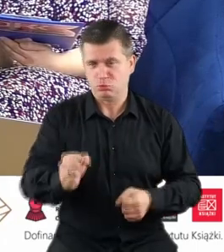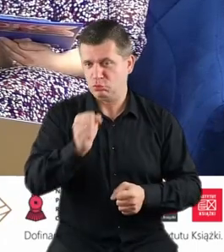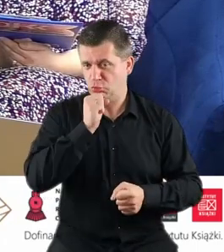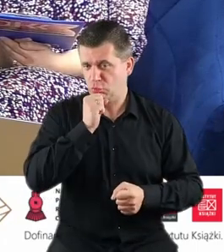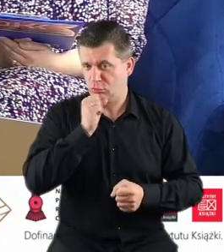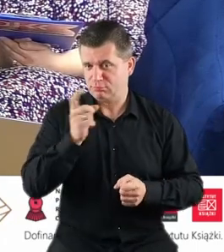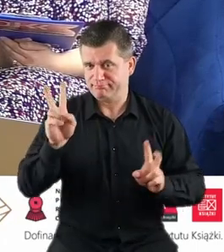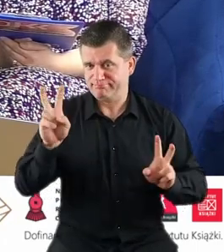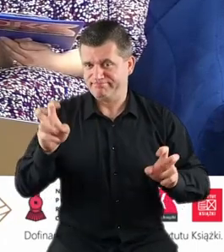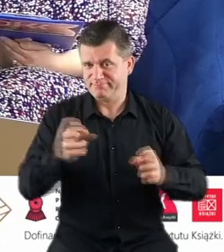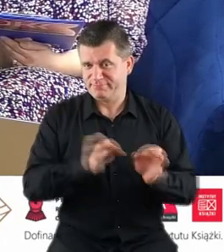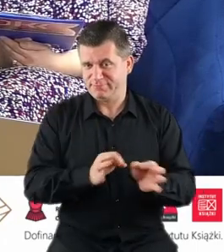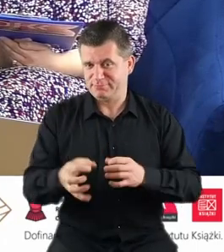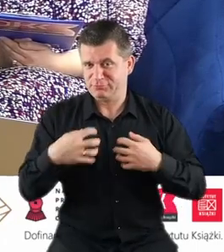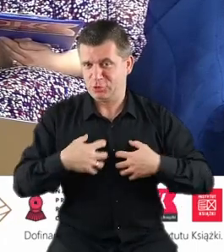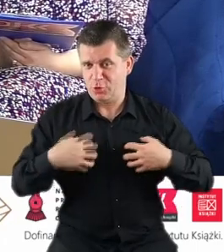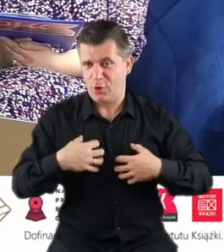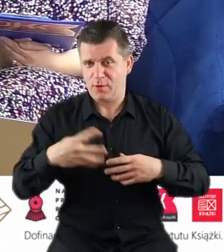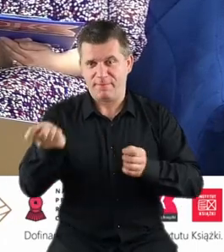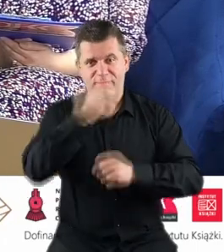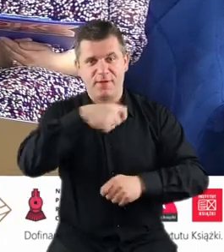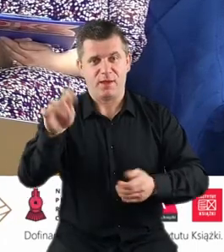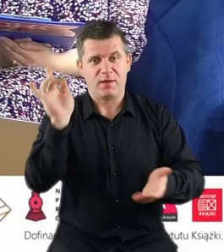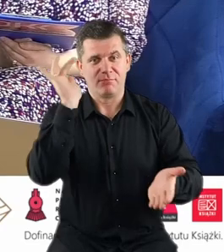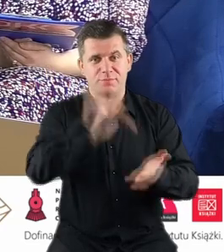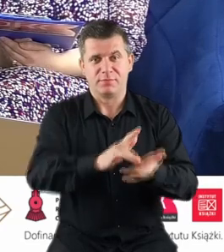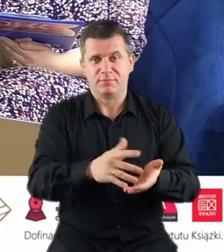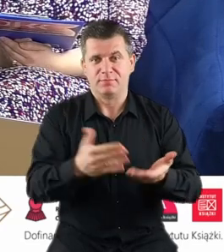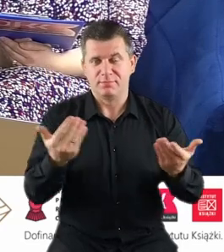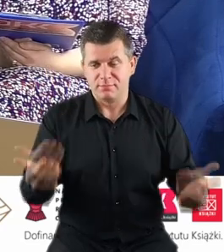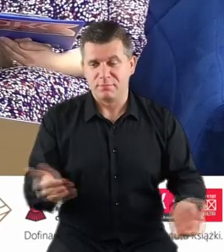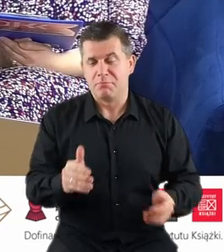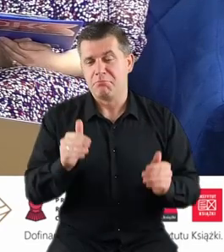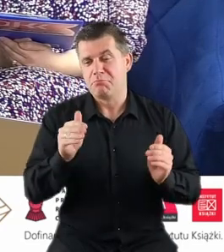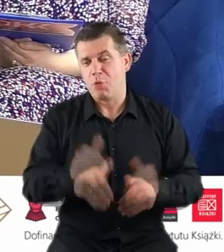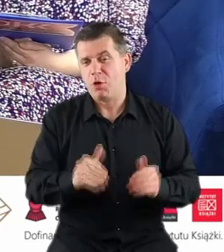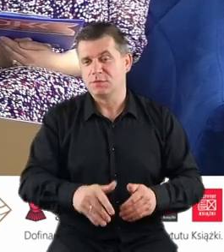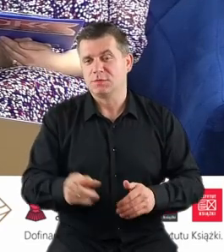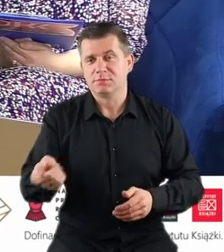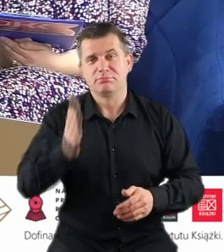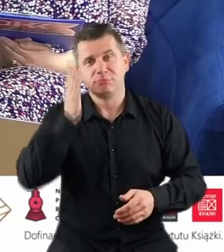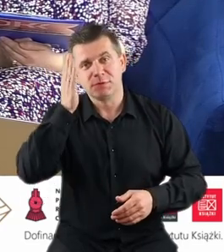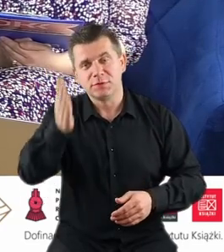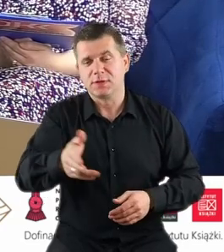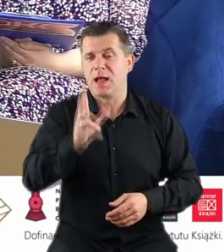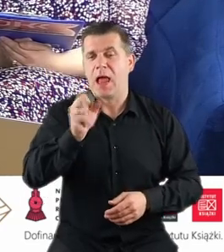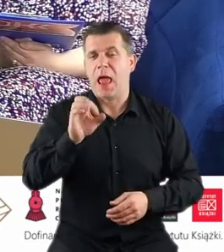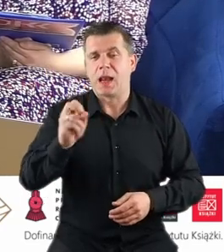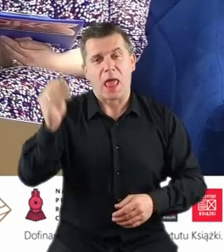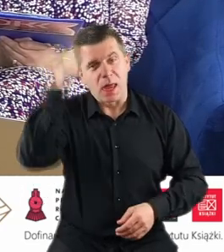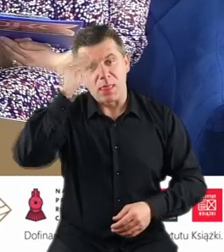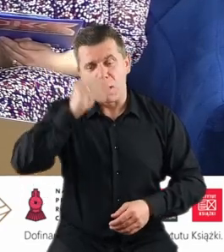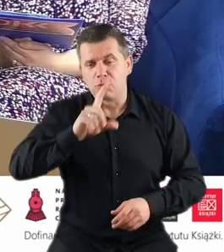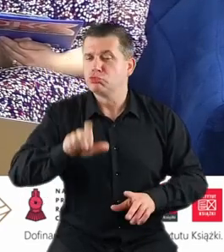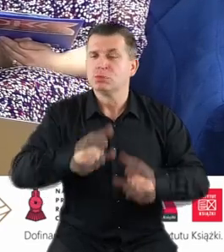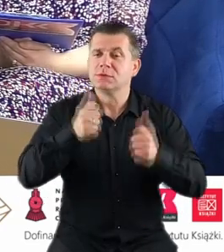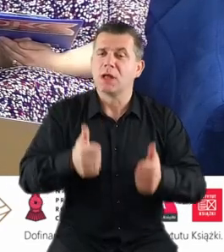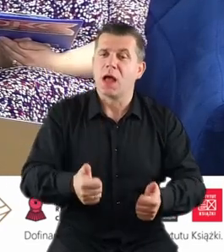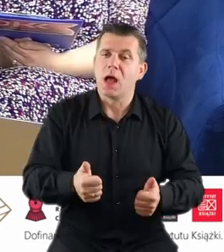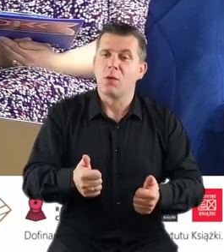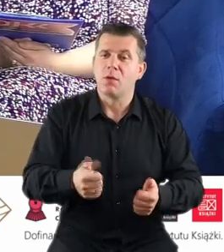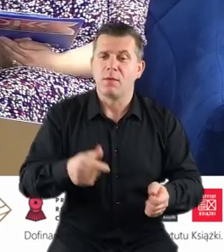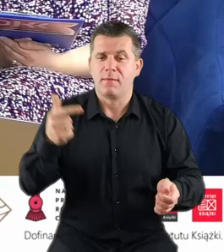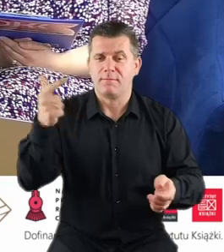wielką przygodę, lata emigracji, może jakąś możliwość kariery naukowej. I co się stało,